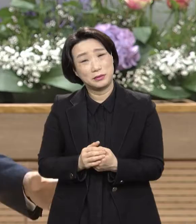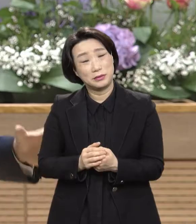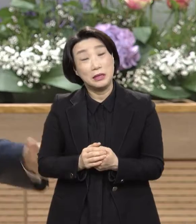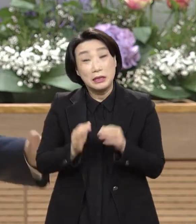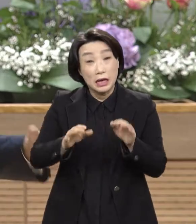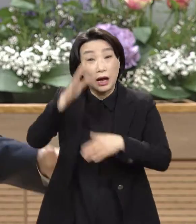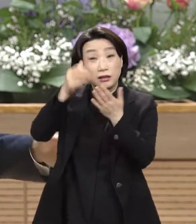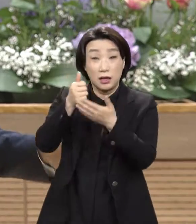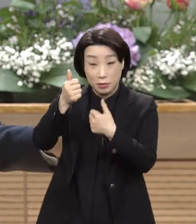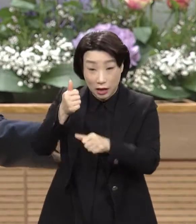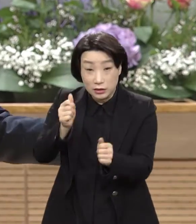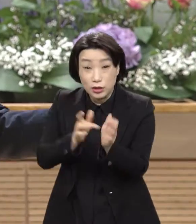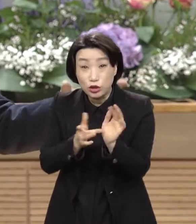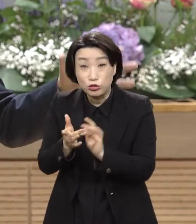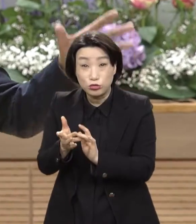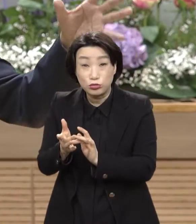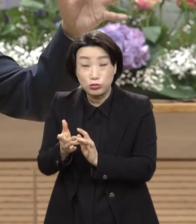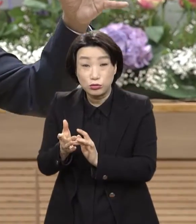하나님의 아들의